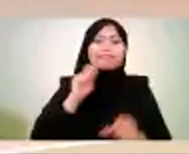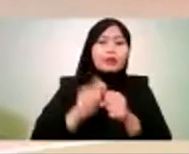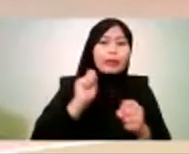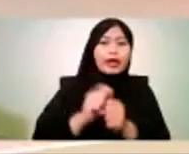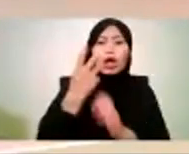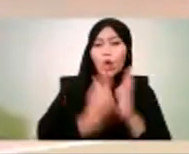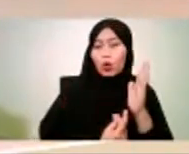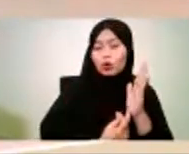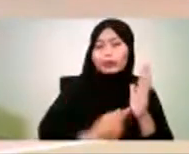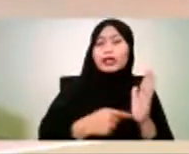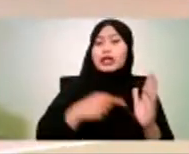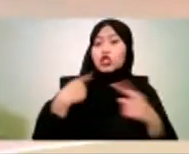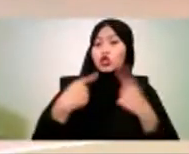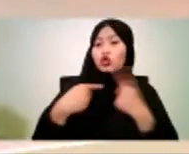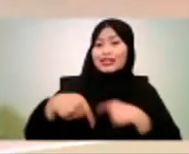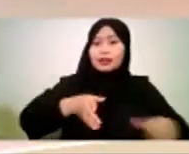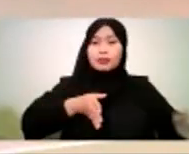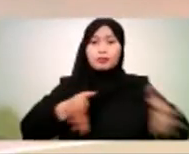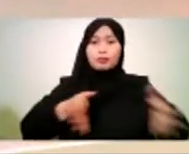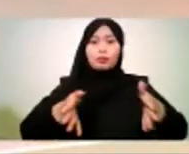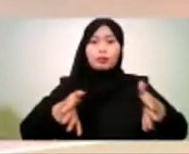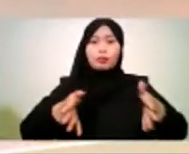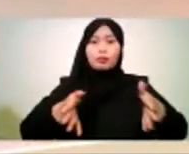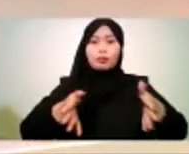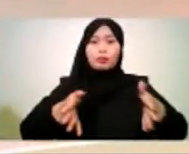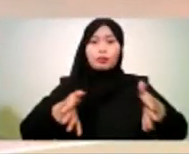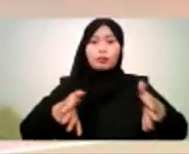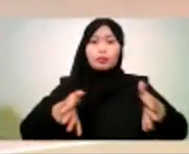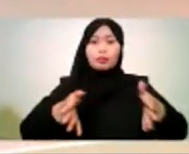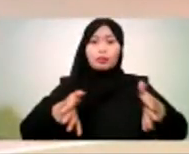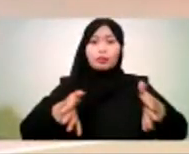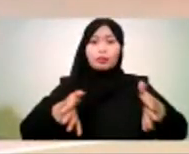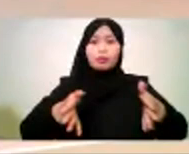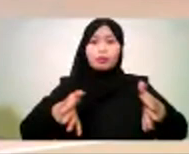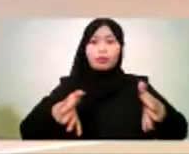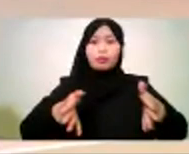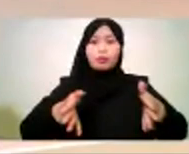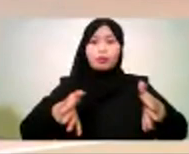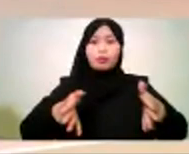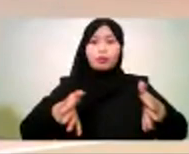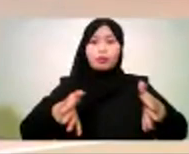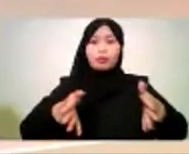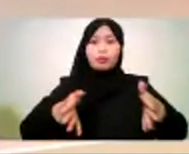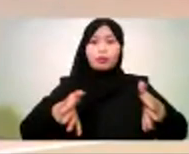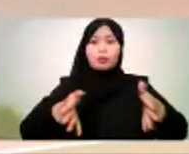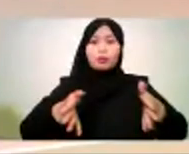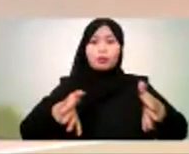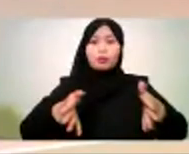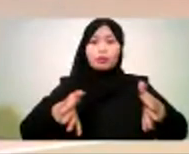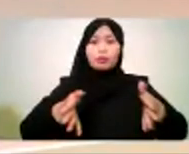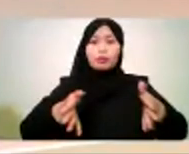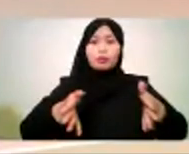diskusi kali ini akan dipandu oleh peneliti macro economics dashboard Departemen ilmu ekonomi